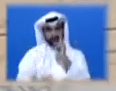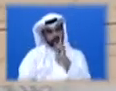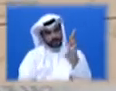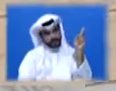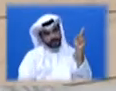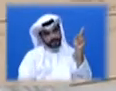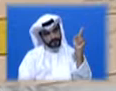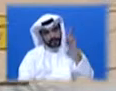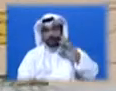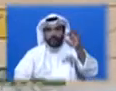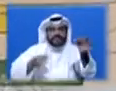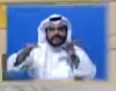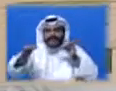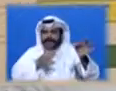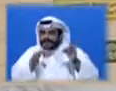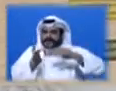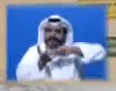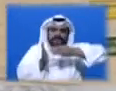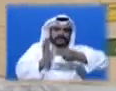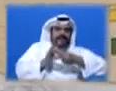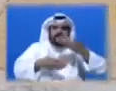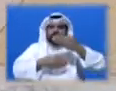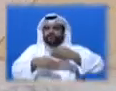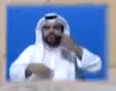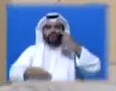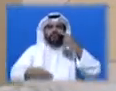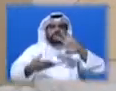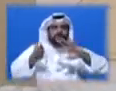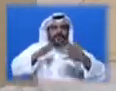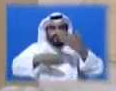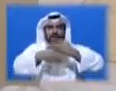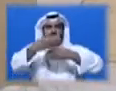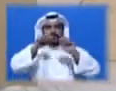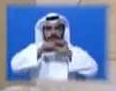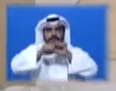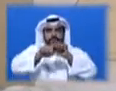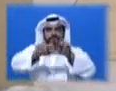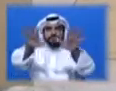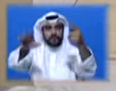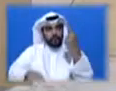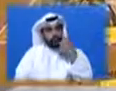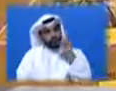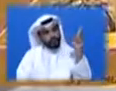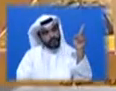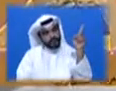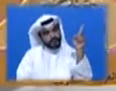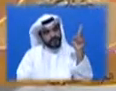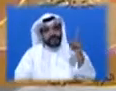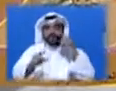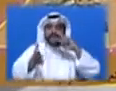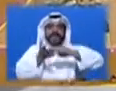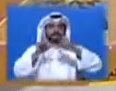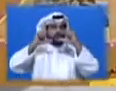العديد من الدراسات والاستراتيجيات التنموية أخذت في عين الاعتبار، سلط الضوء عليها في هذا المؤتمر مقسمة